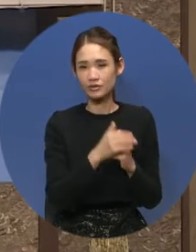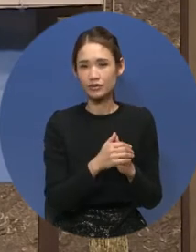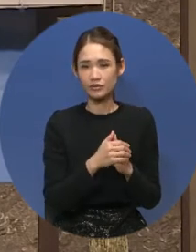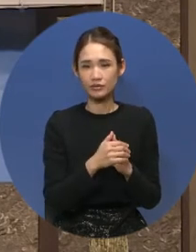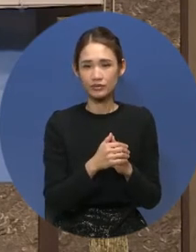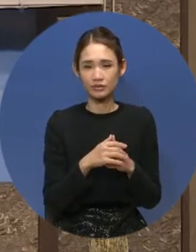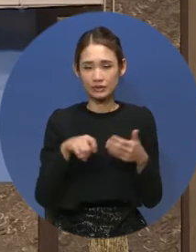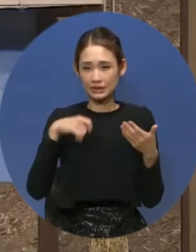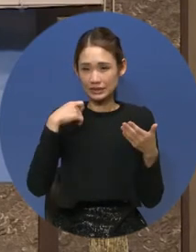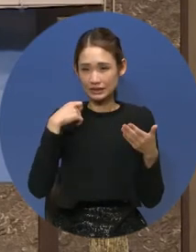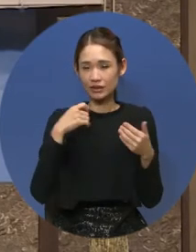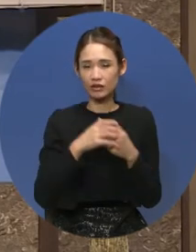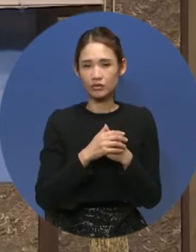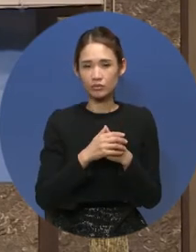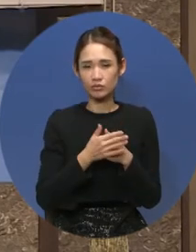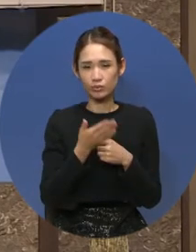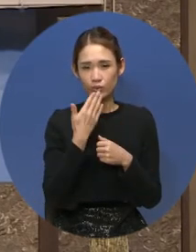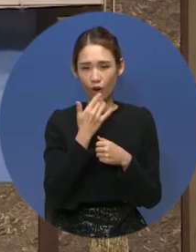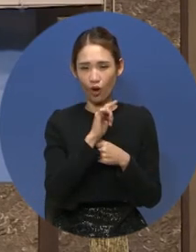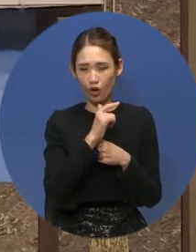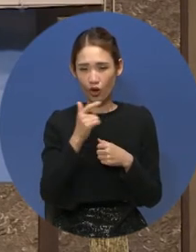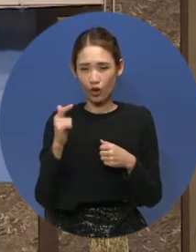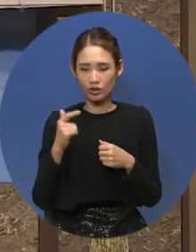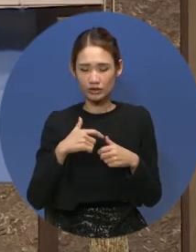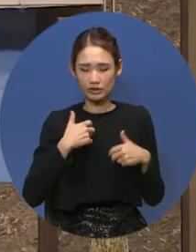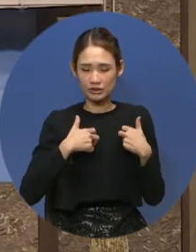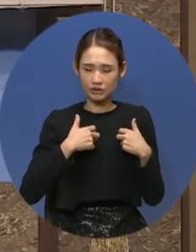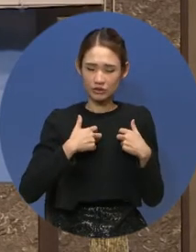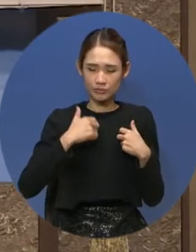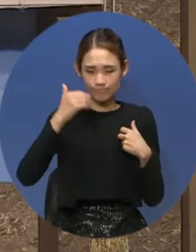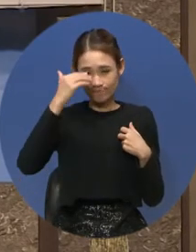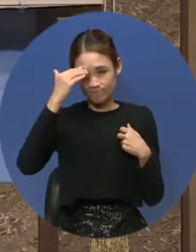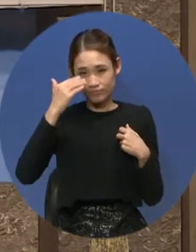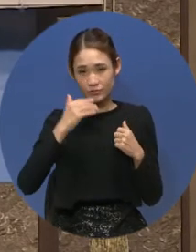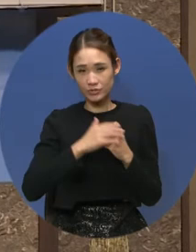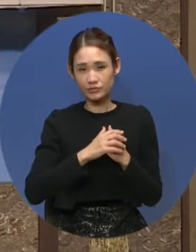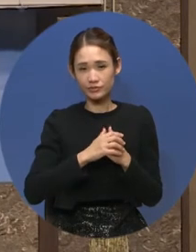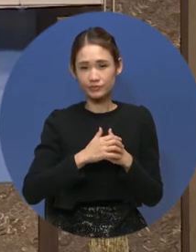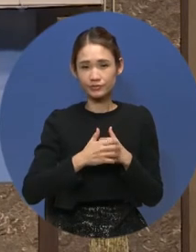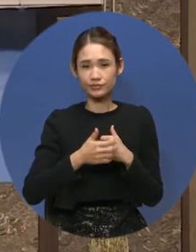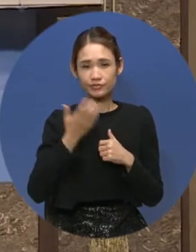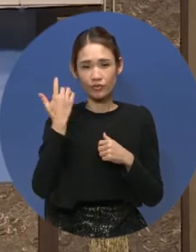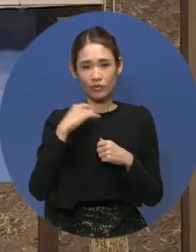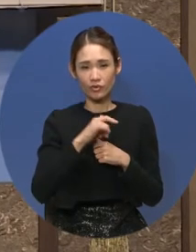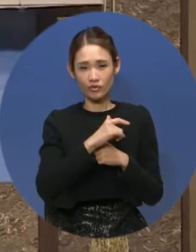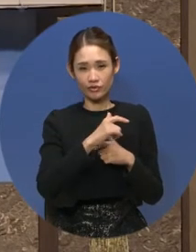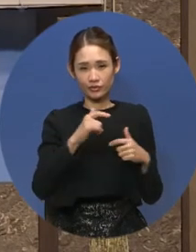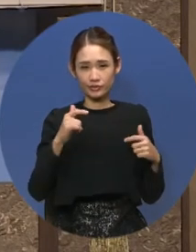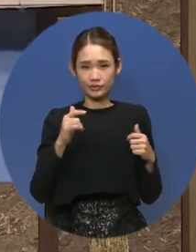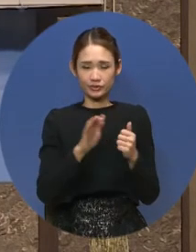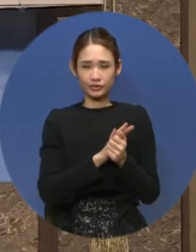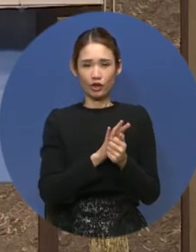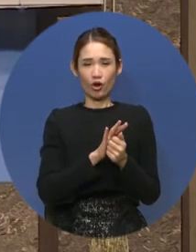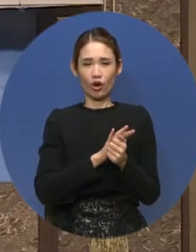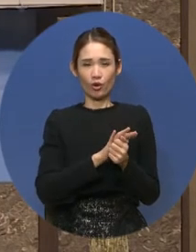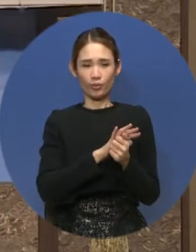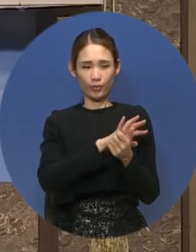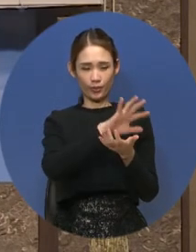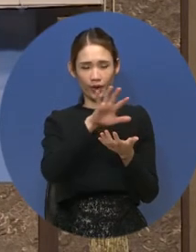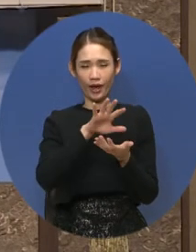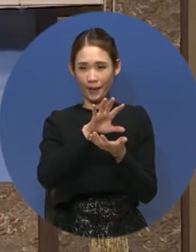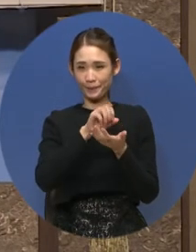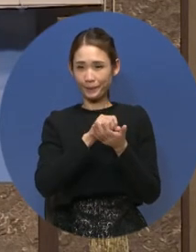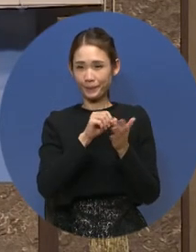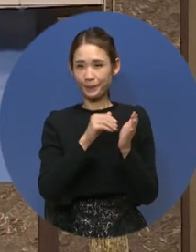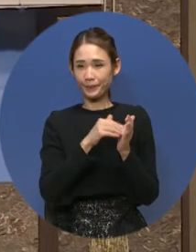백화점이나 식당이나 이런 먹거리, 즐길거리를 네. 하면서 영등포구에서 여러 가지를 원스톱 이제